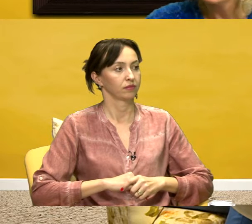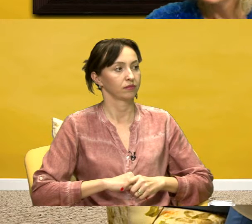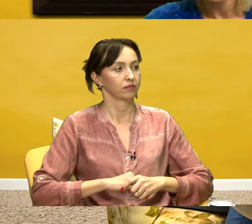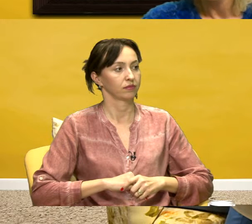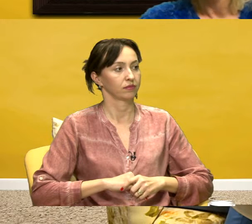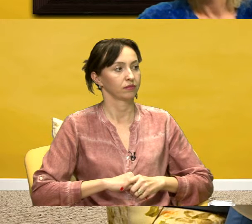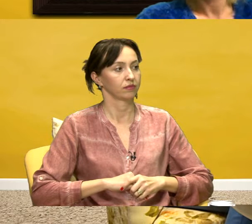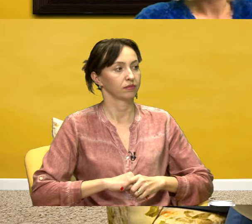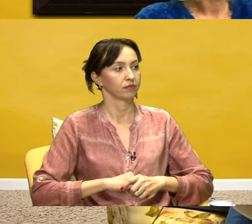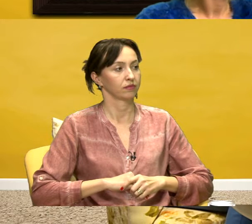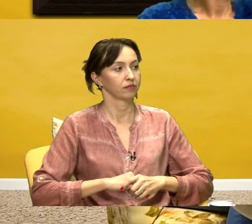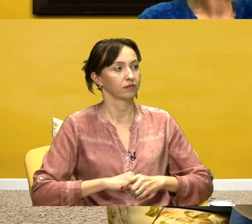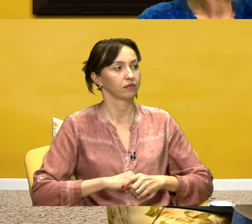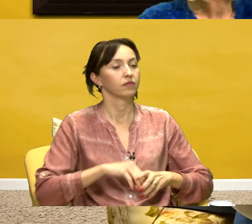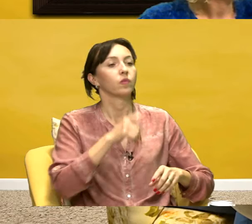Unde a făcut ea școala?